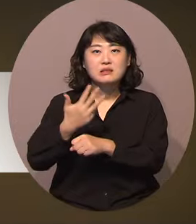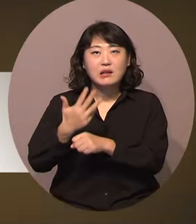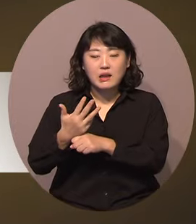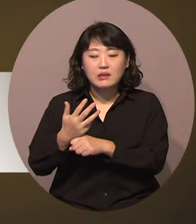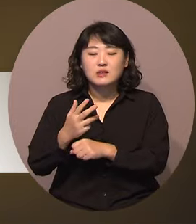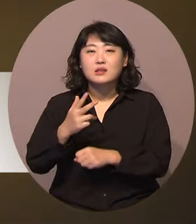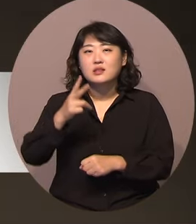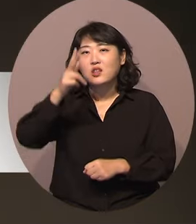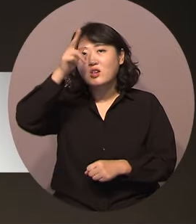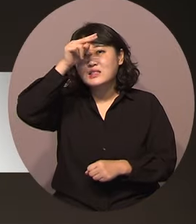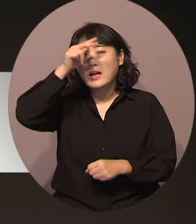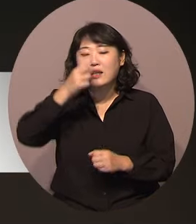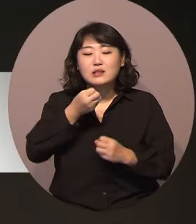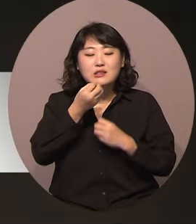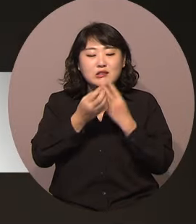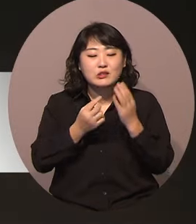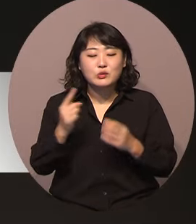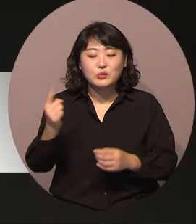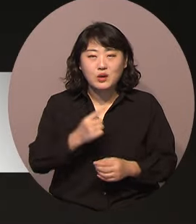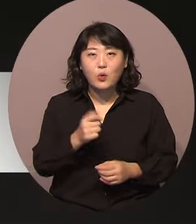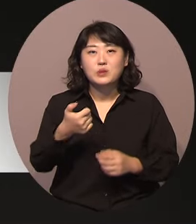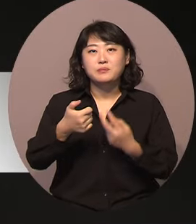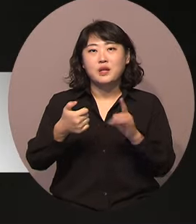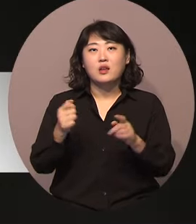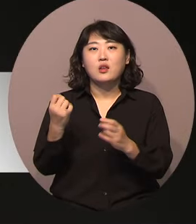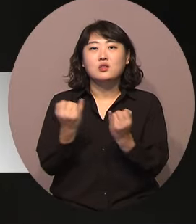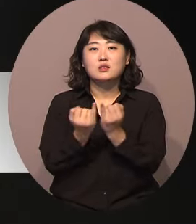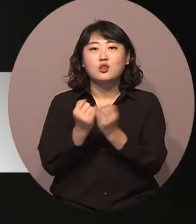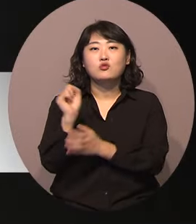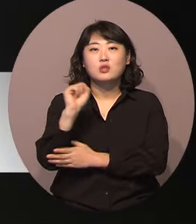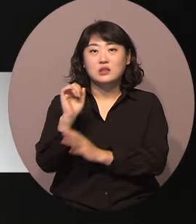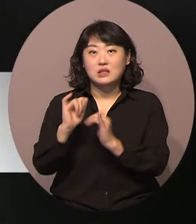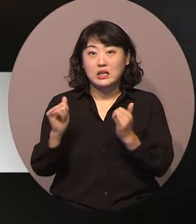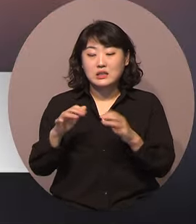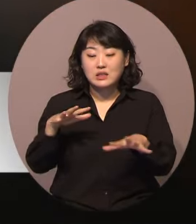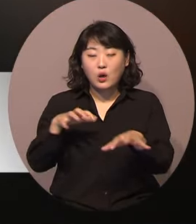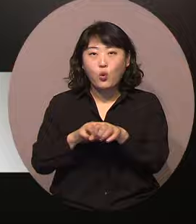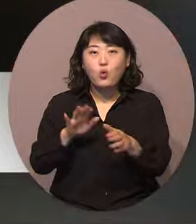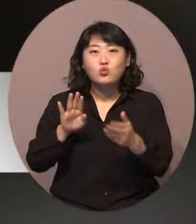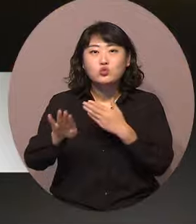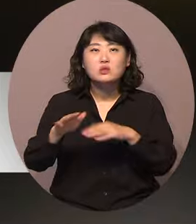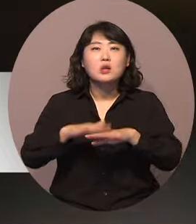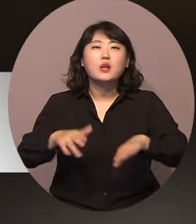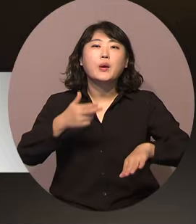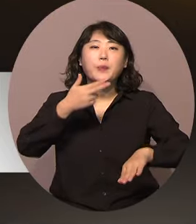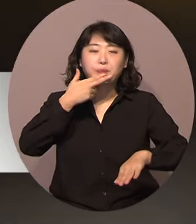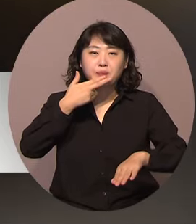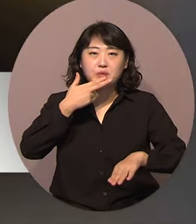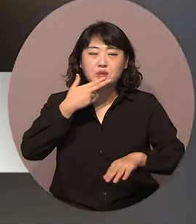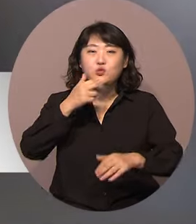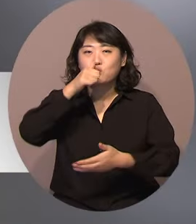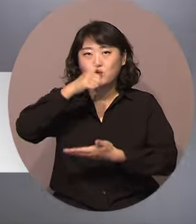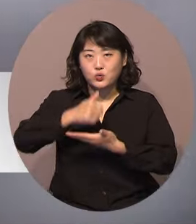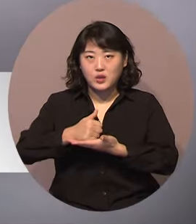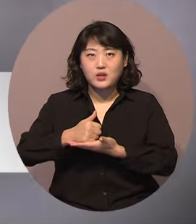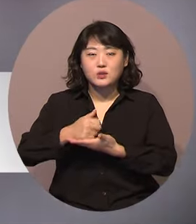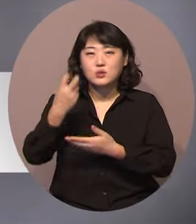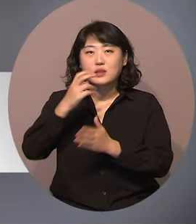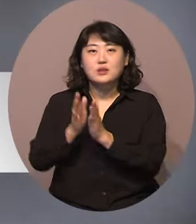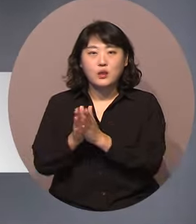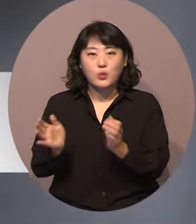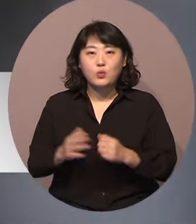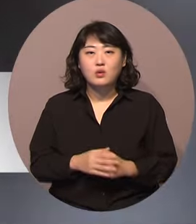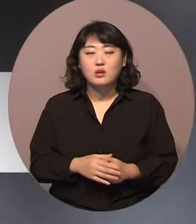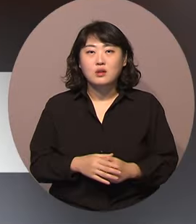경찰에 자진 출석한 50대 여성 운전자를 사고 후 미조치 혐의로 입건했고 가해 차량과 피해